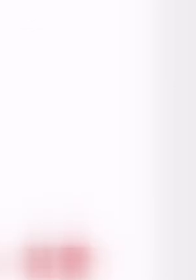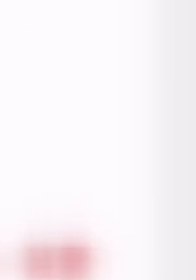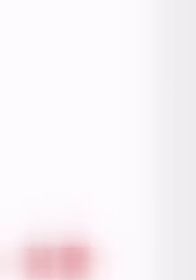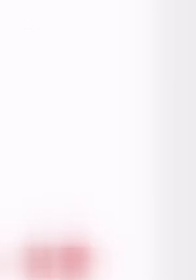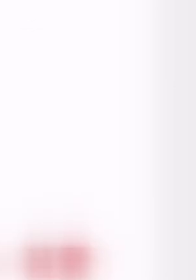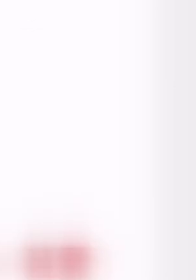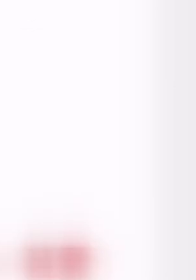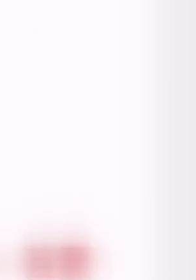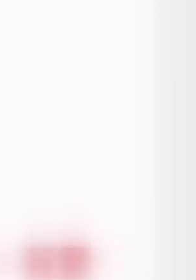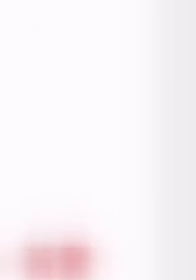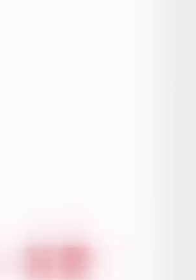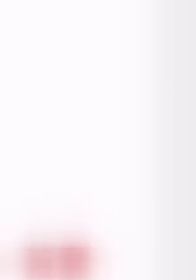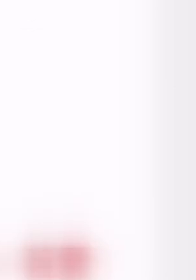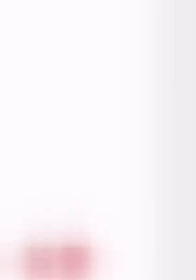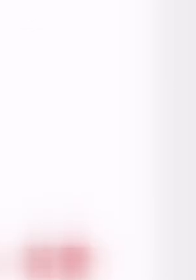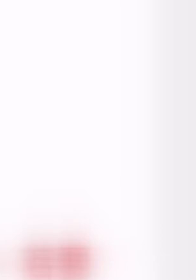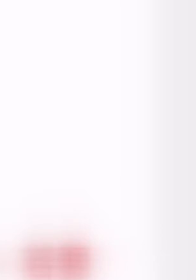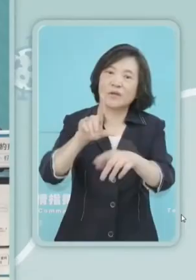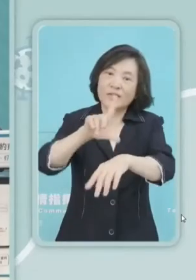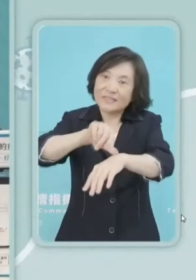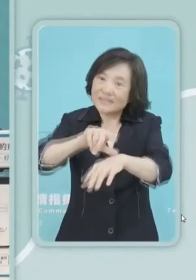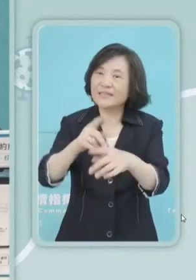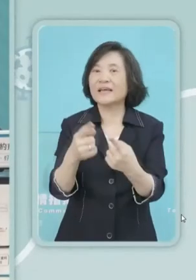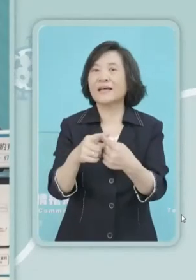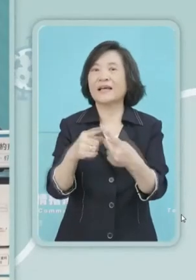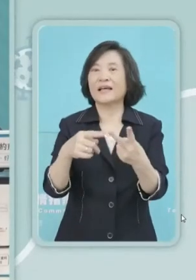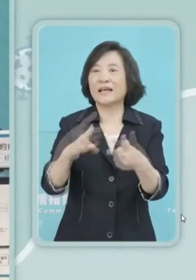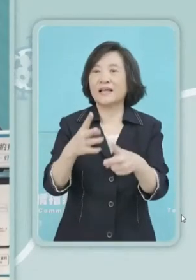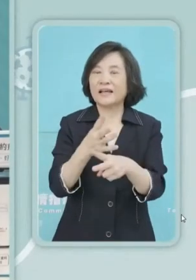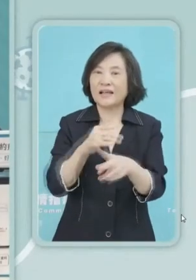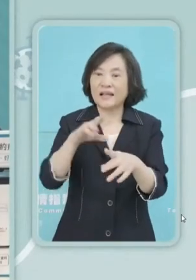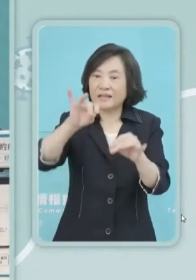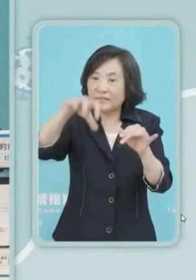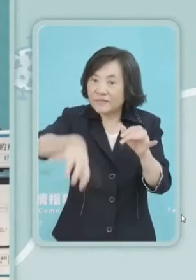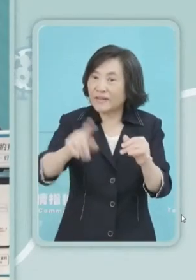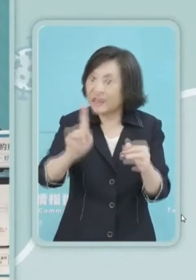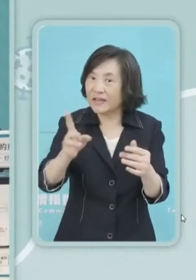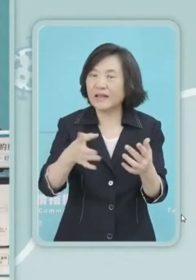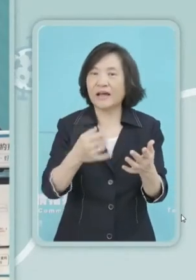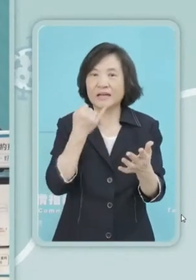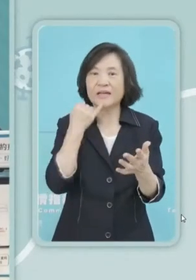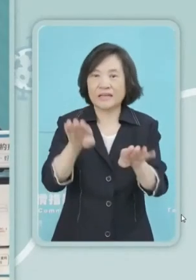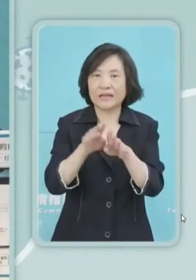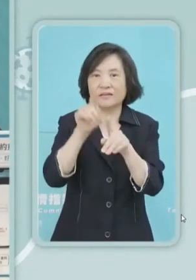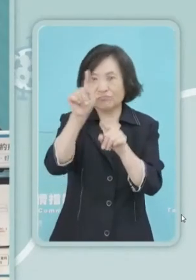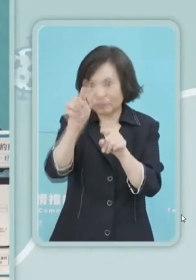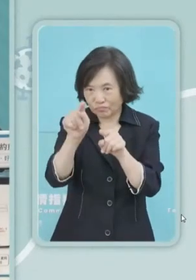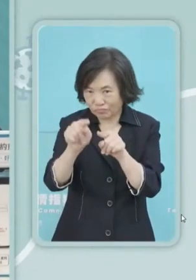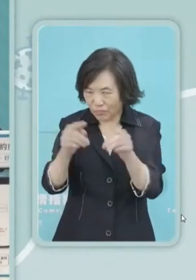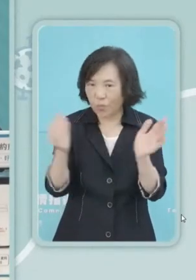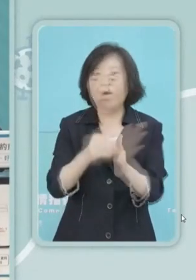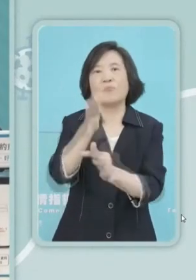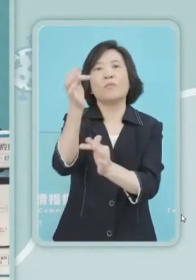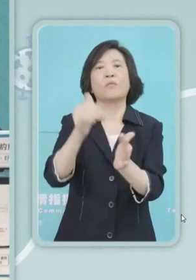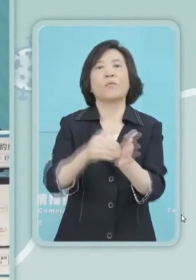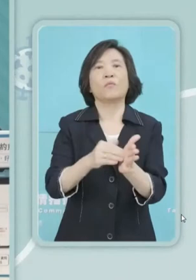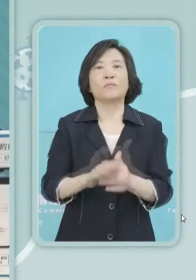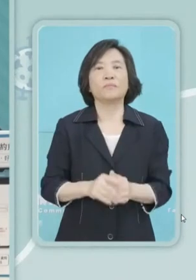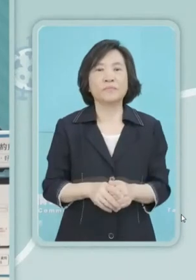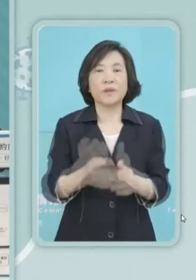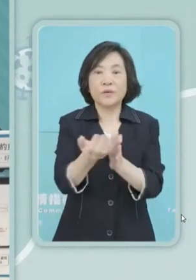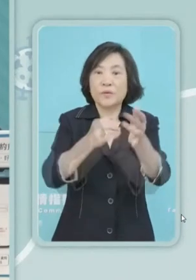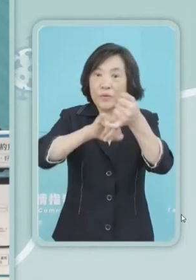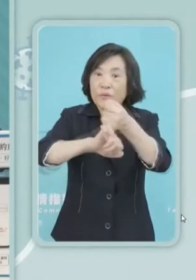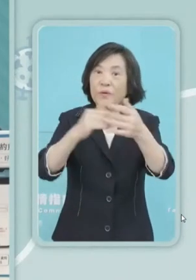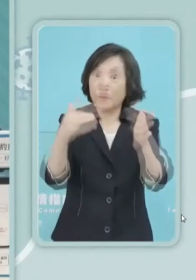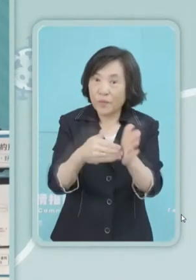定我们必要的时段跟地区以后，那就可以进入整个确认完成。那在预约完